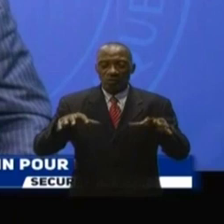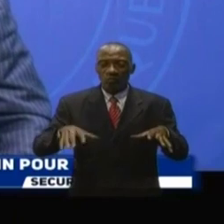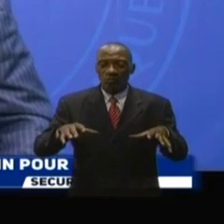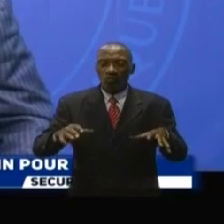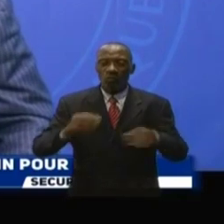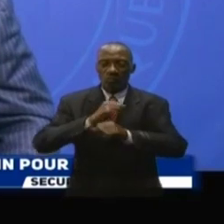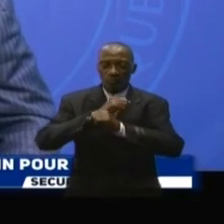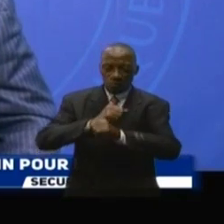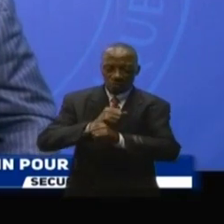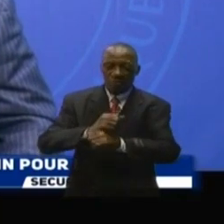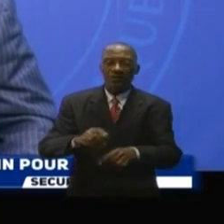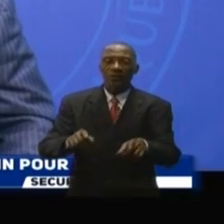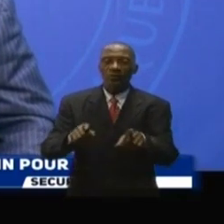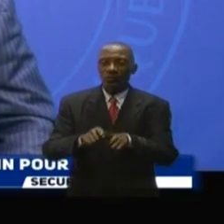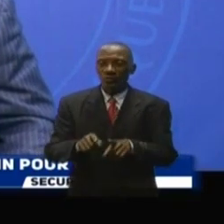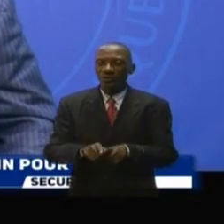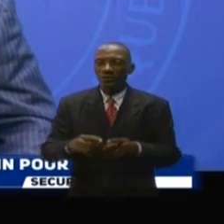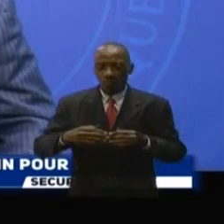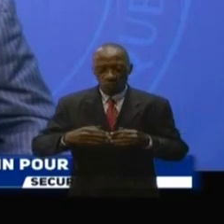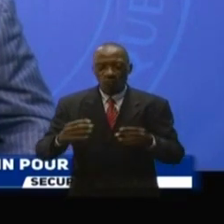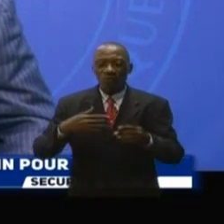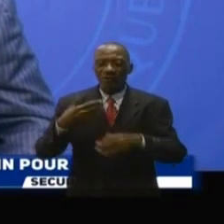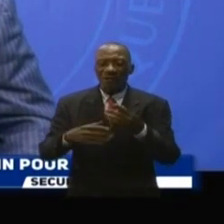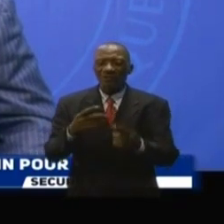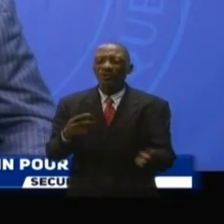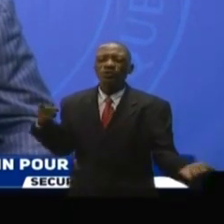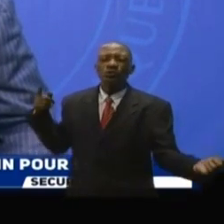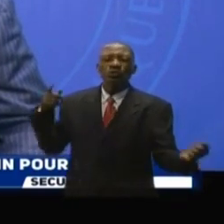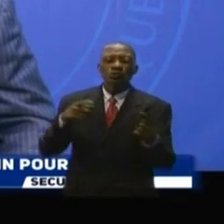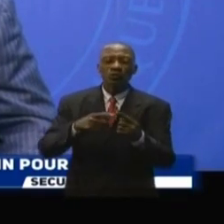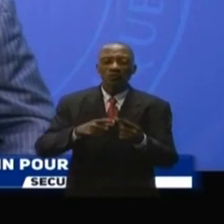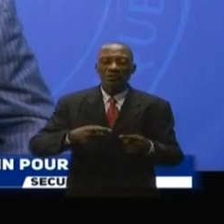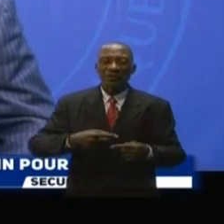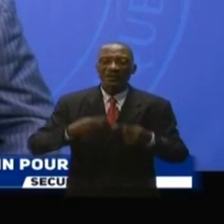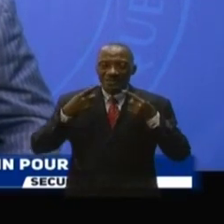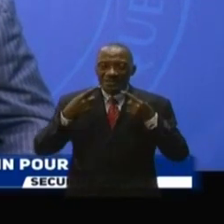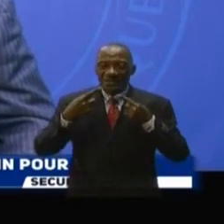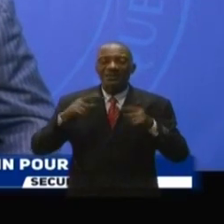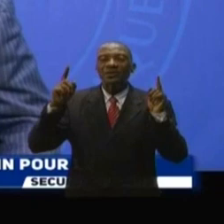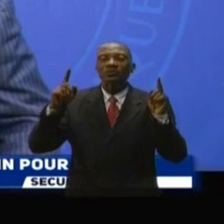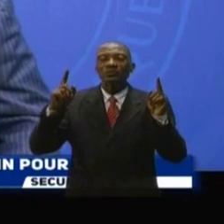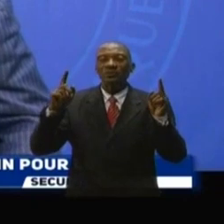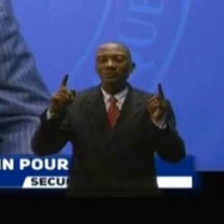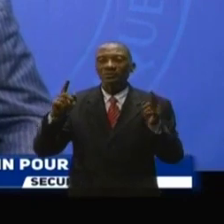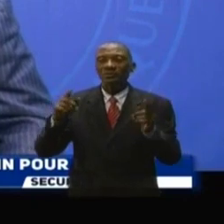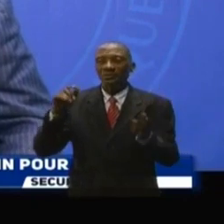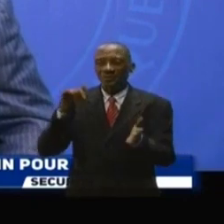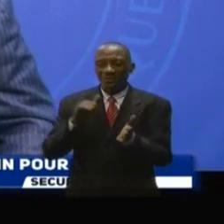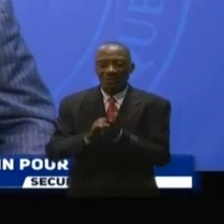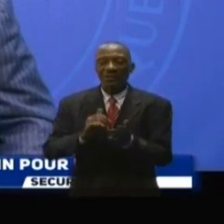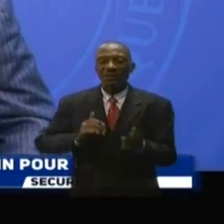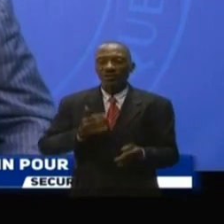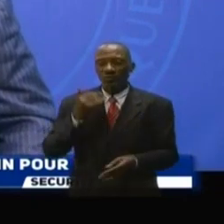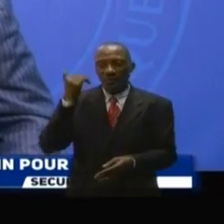sans désemparer jusqu'à la victoire finale. Telle est et sera notre mission.